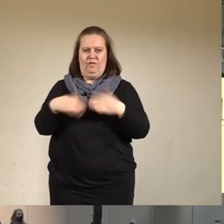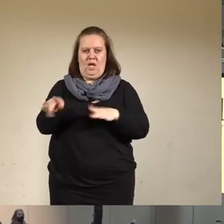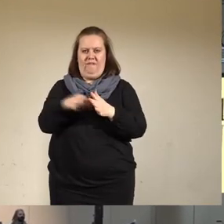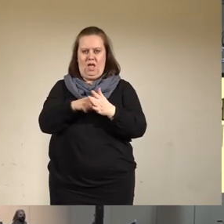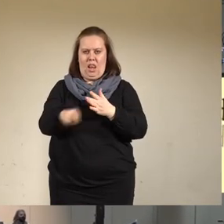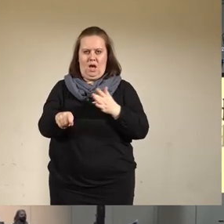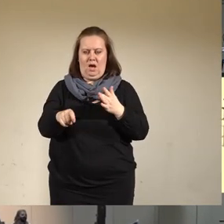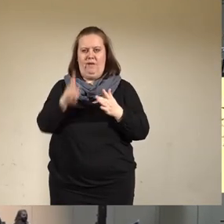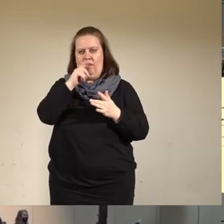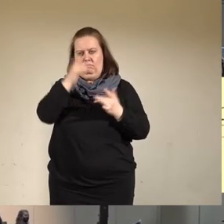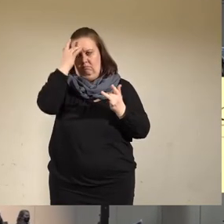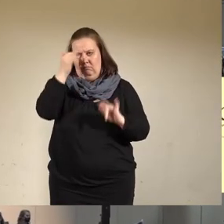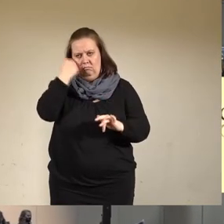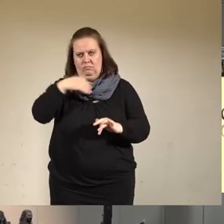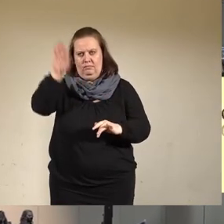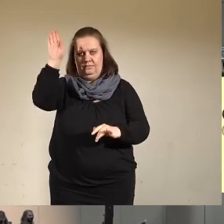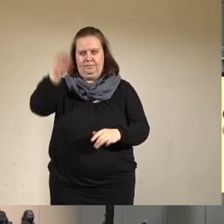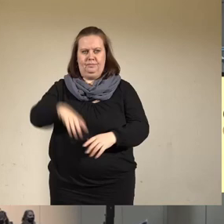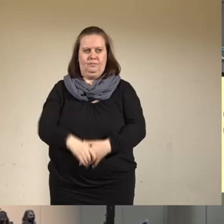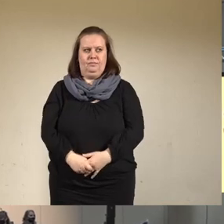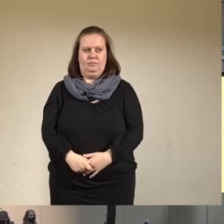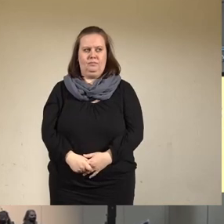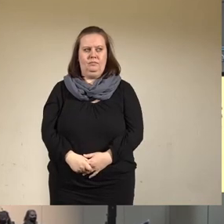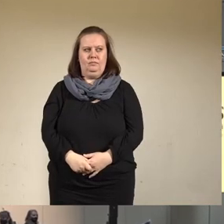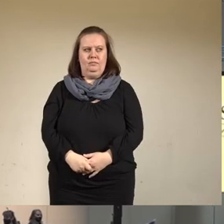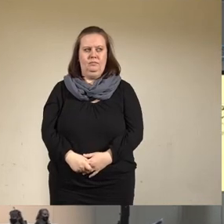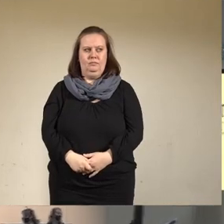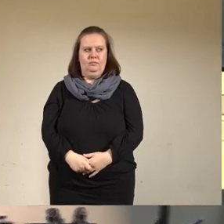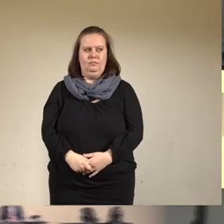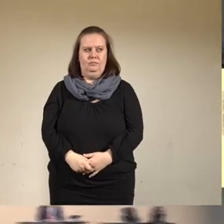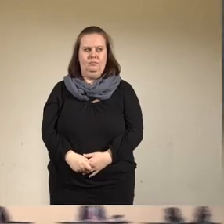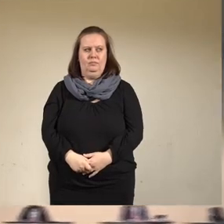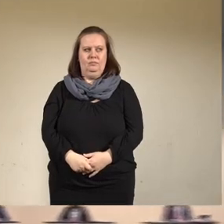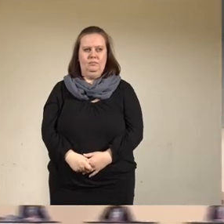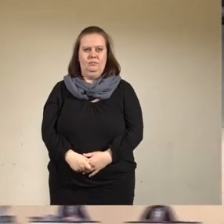Wähler. Wer diesem stattgeben möchte, bitte ich jetzt um Stimmzeichen.